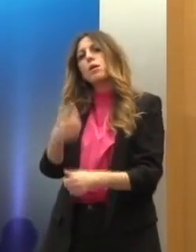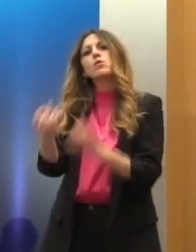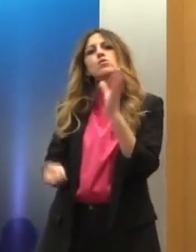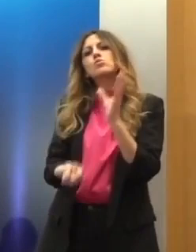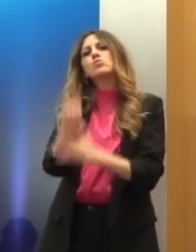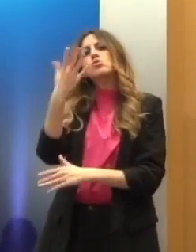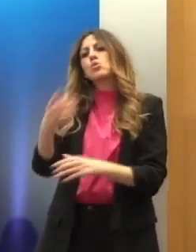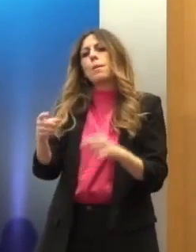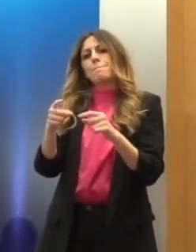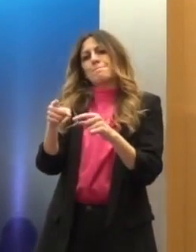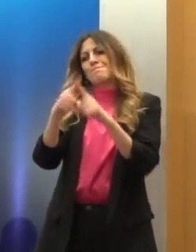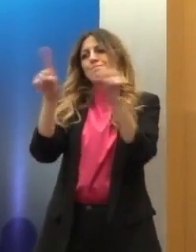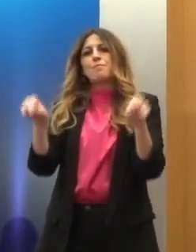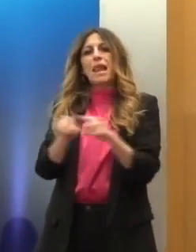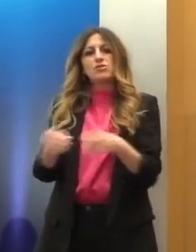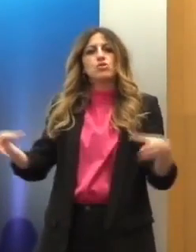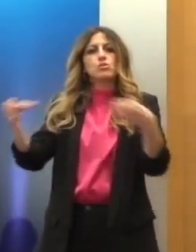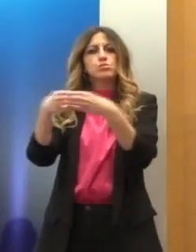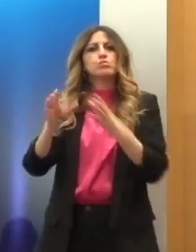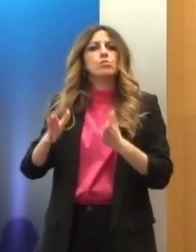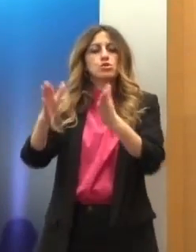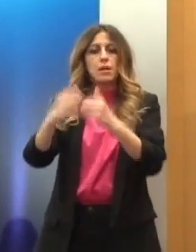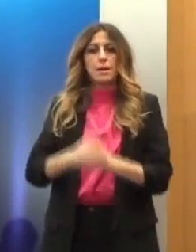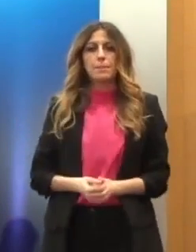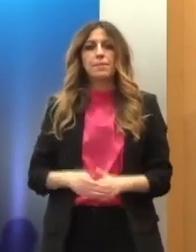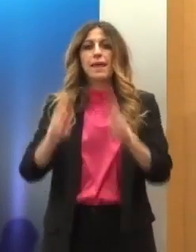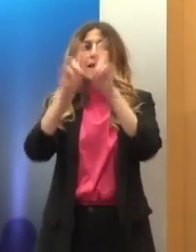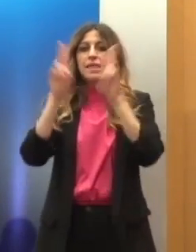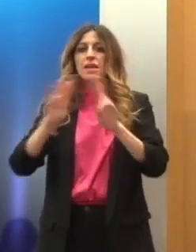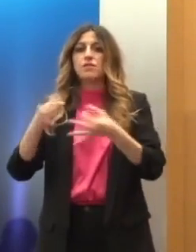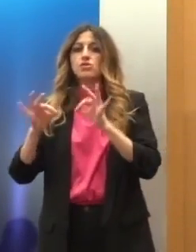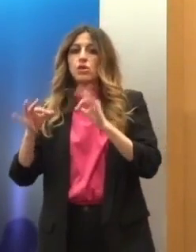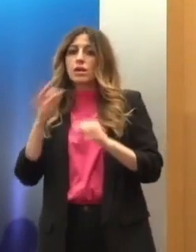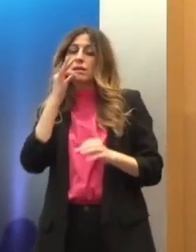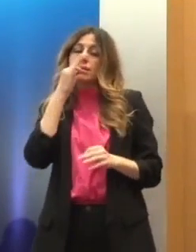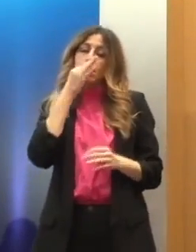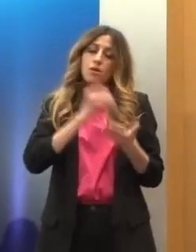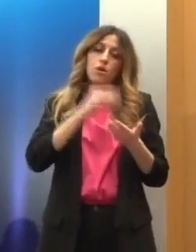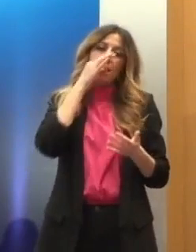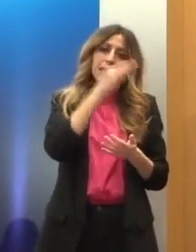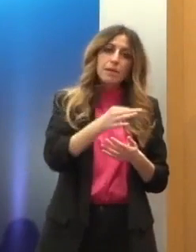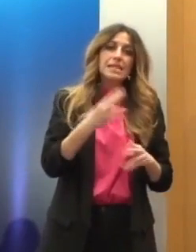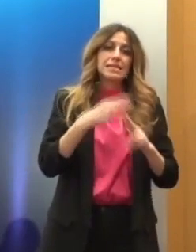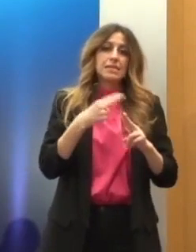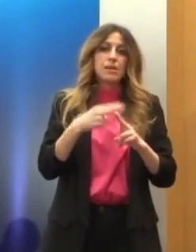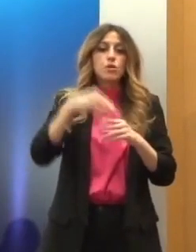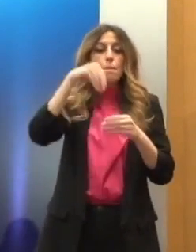πλαισίου. Έμφαση δόθηκε επίσης από τα διεθνή όργανα στην ενδοοικογενειακή βία και στη βία κατά των γυναικών.